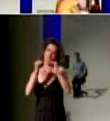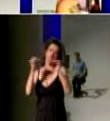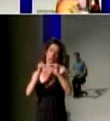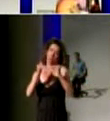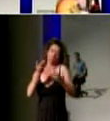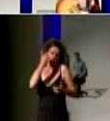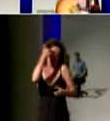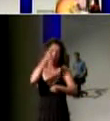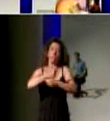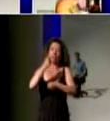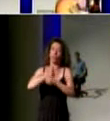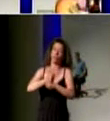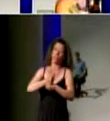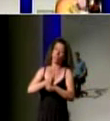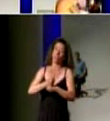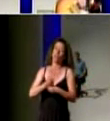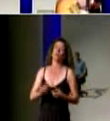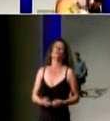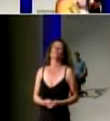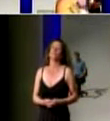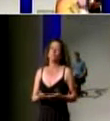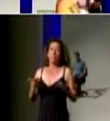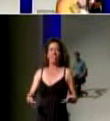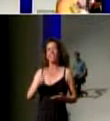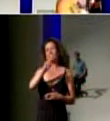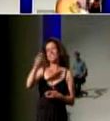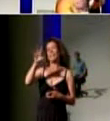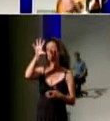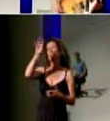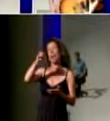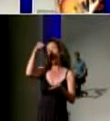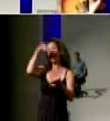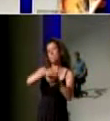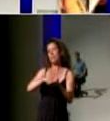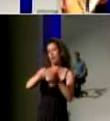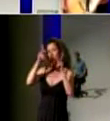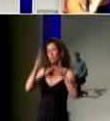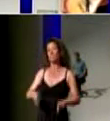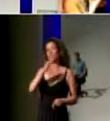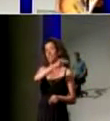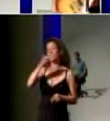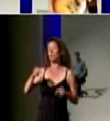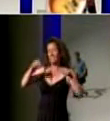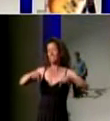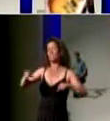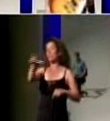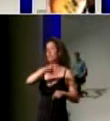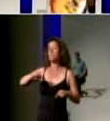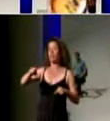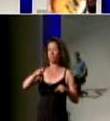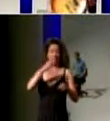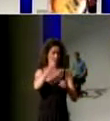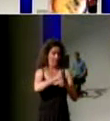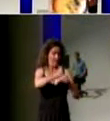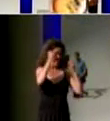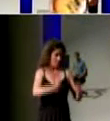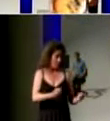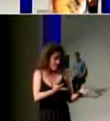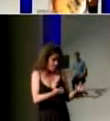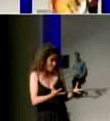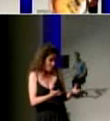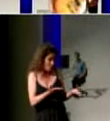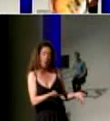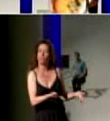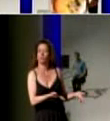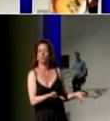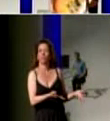de travailler. Et il y a plus de 150 000 personnes handicapées au Québec qui sont aptes à travailler, qui sont volontaires pour